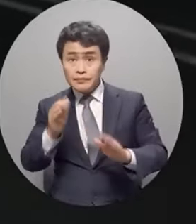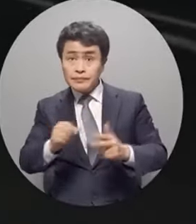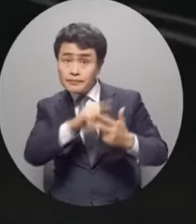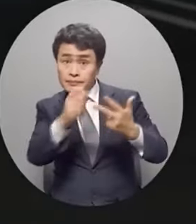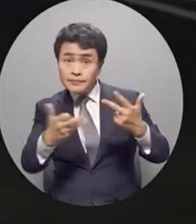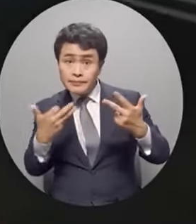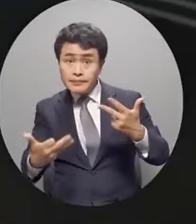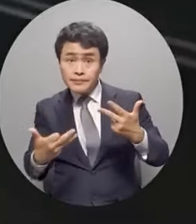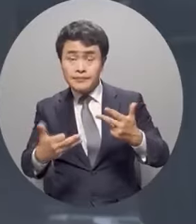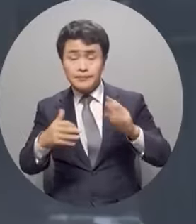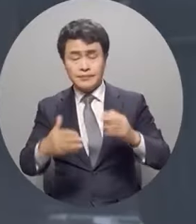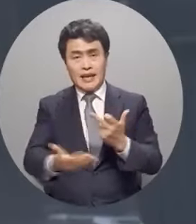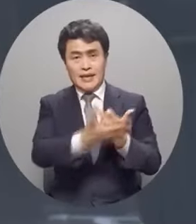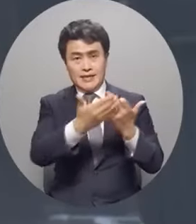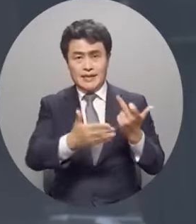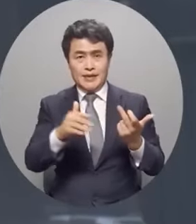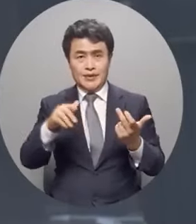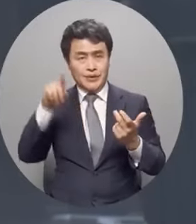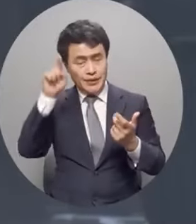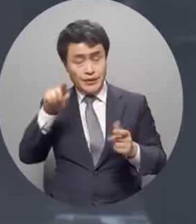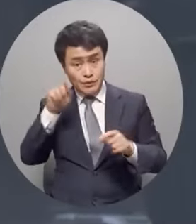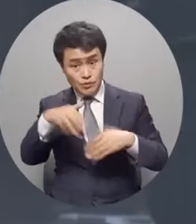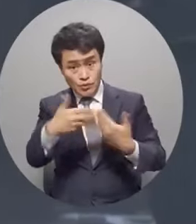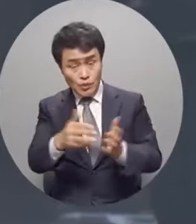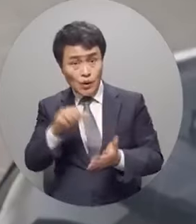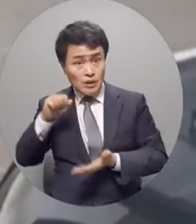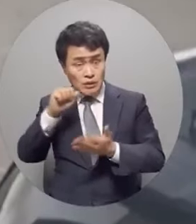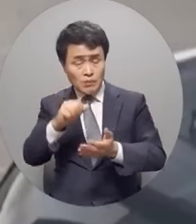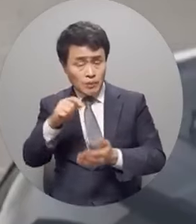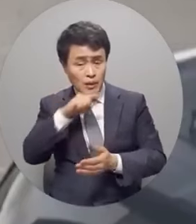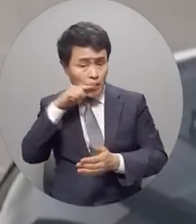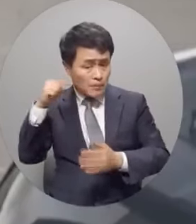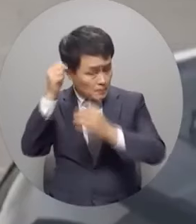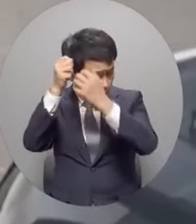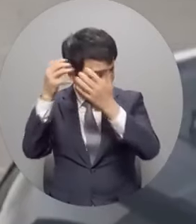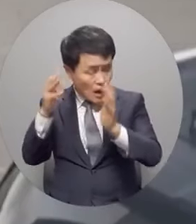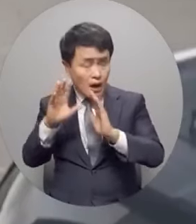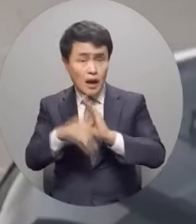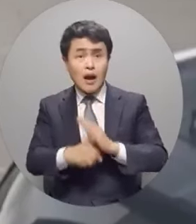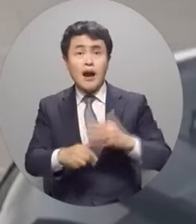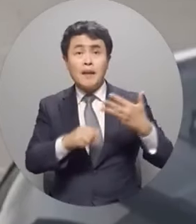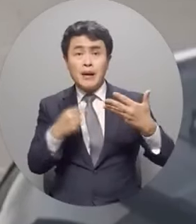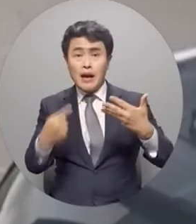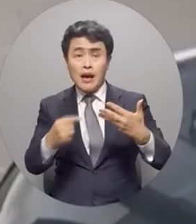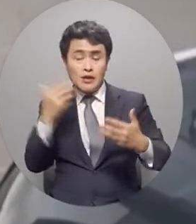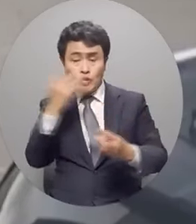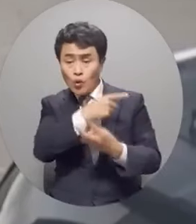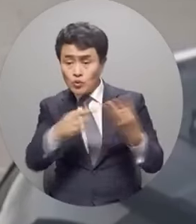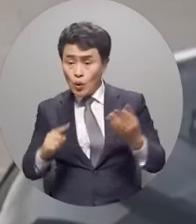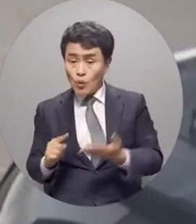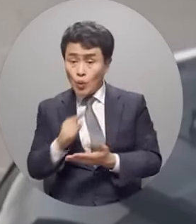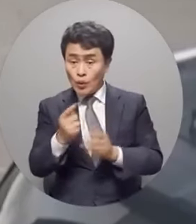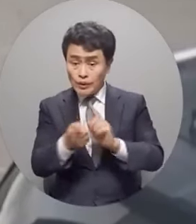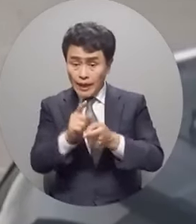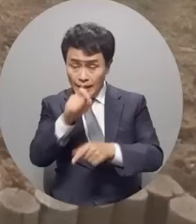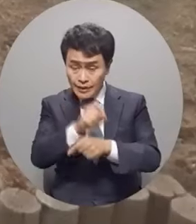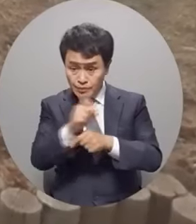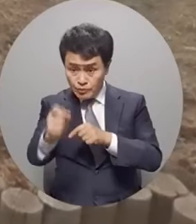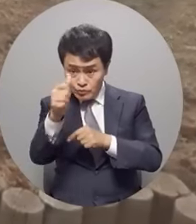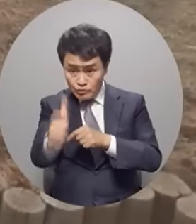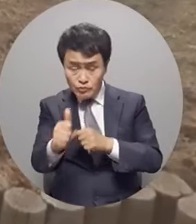18일 제주 일용직 사망과 택배기사 뇌출혈, 8월 1일 청주 로켓 설치 대리점주